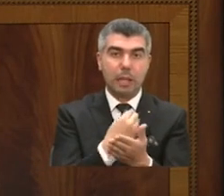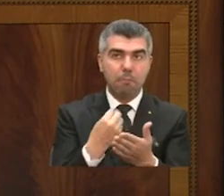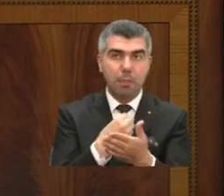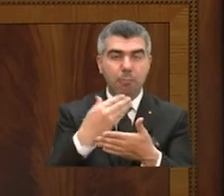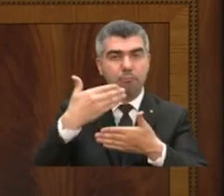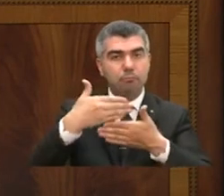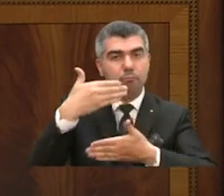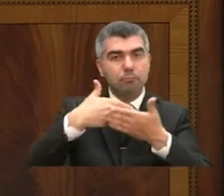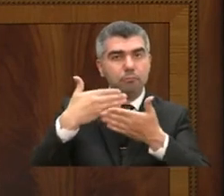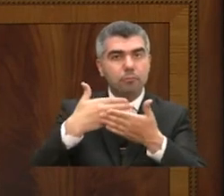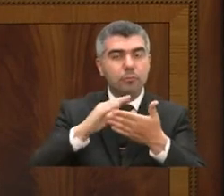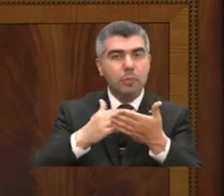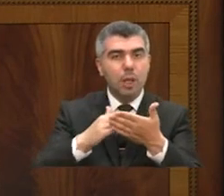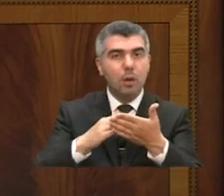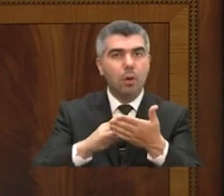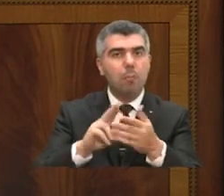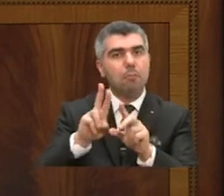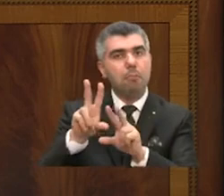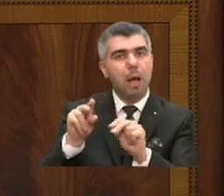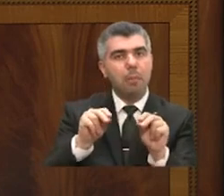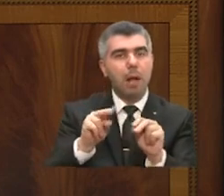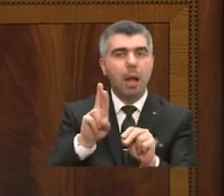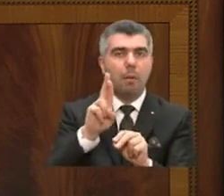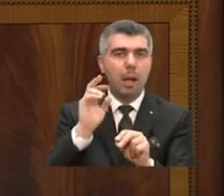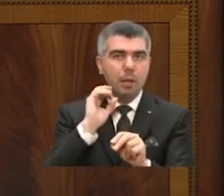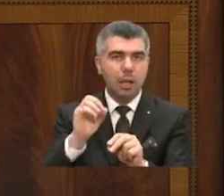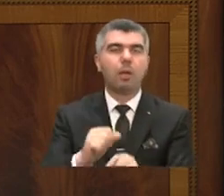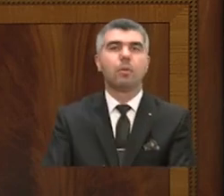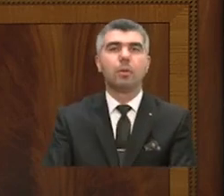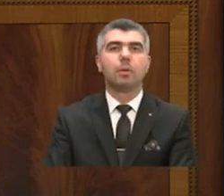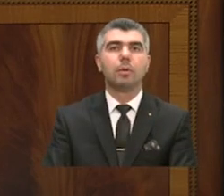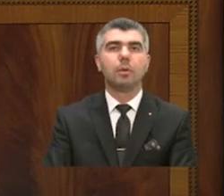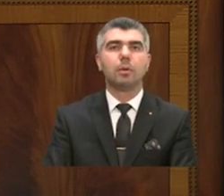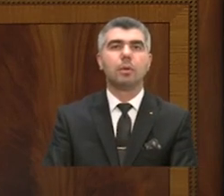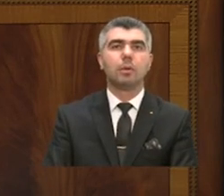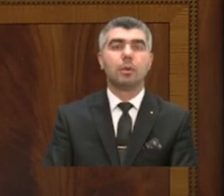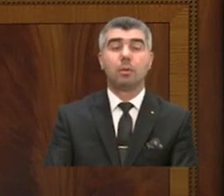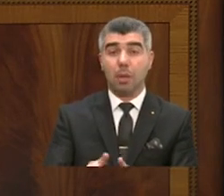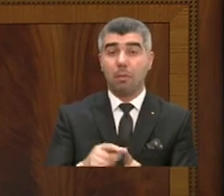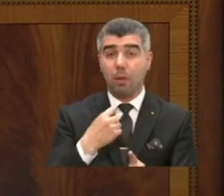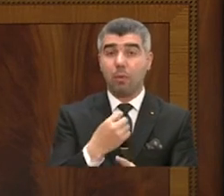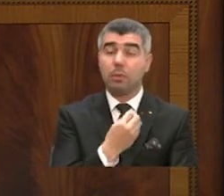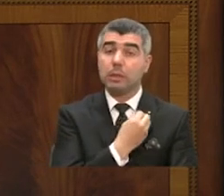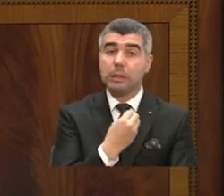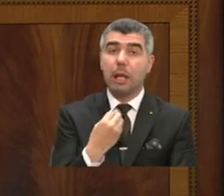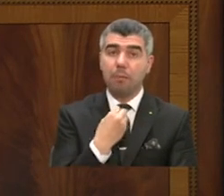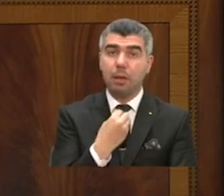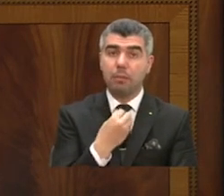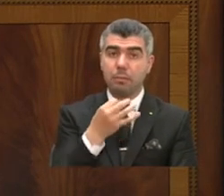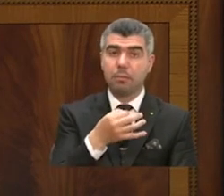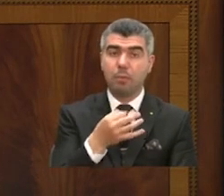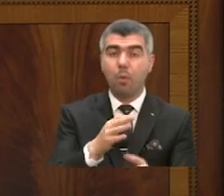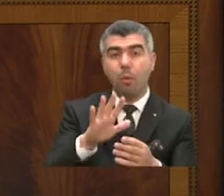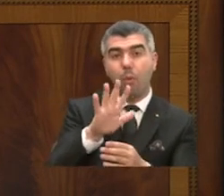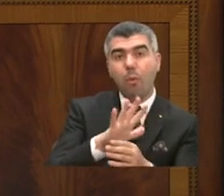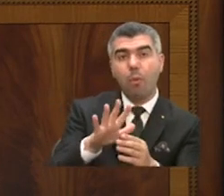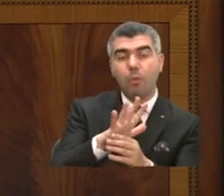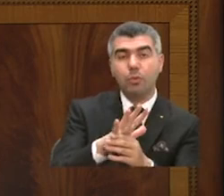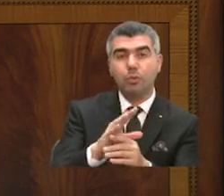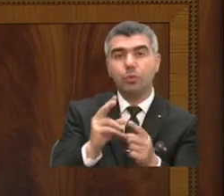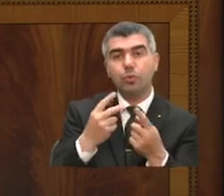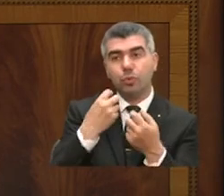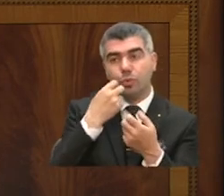وجهوية وجامعية ومراكز للقرب. بالنسبة لنا المنظومة الصحية خصها تتركز على الانتظارات والحاجيات ديال